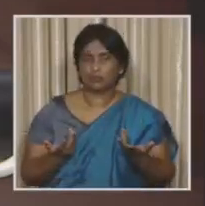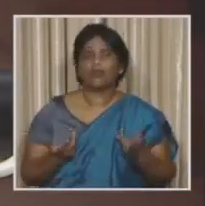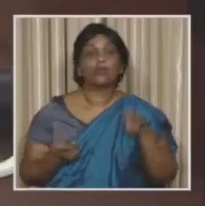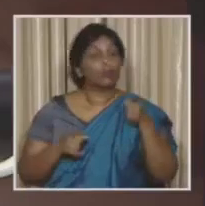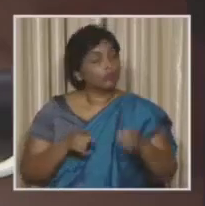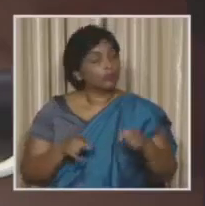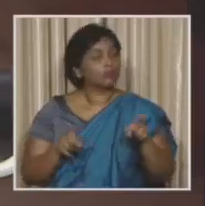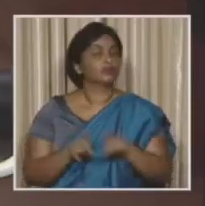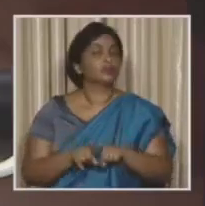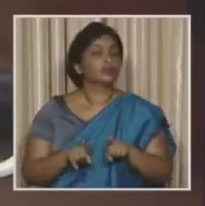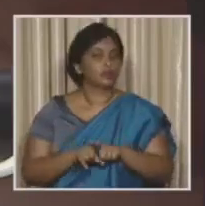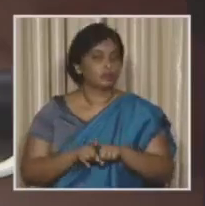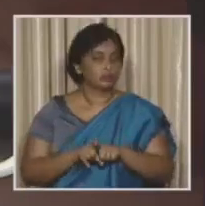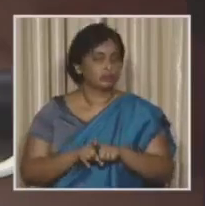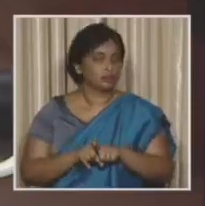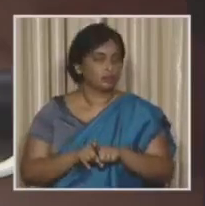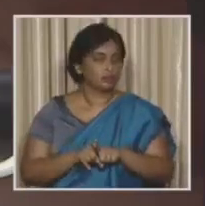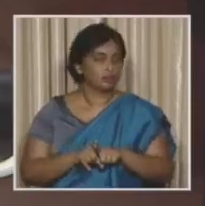ඒ වගේම